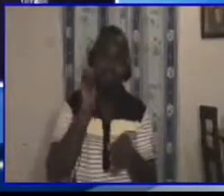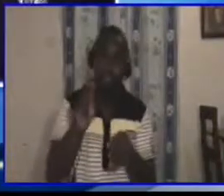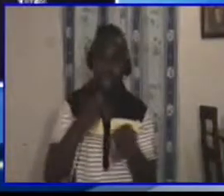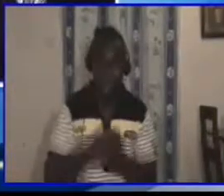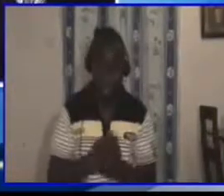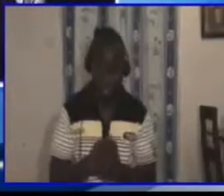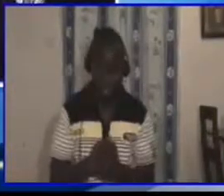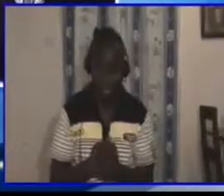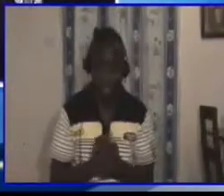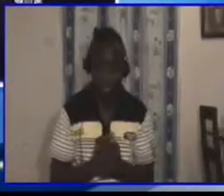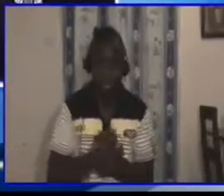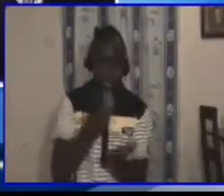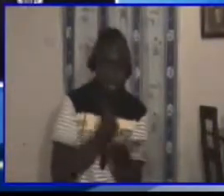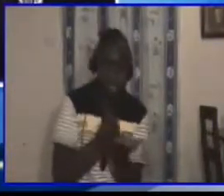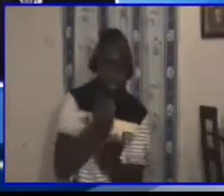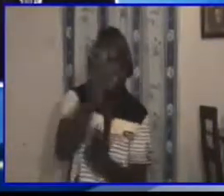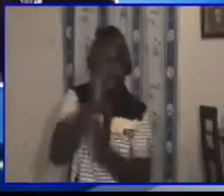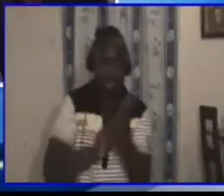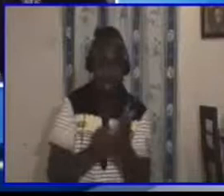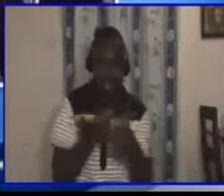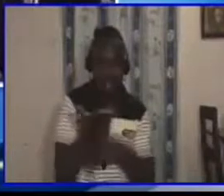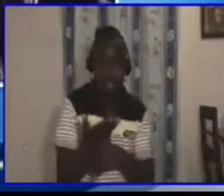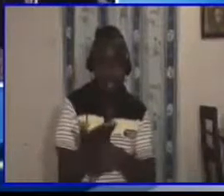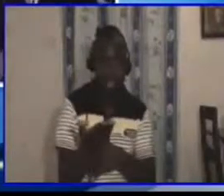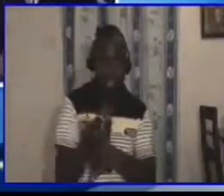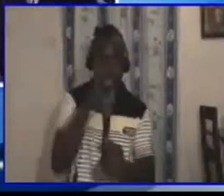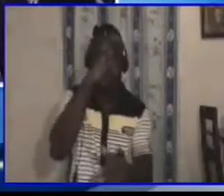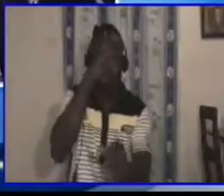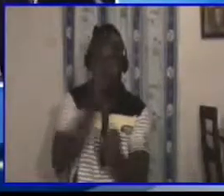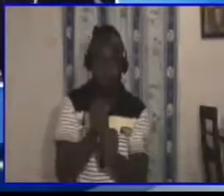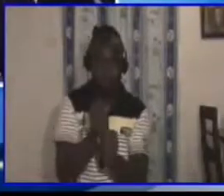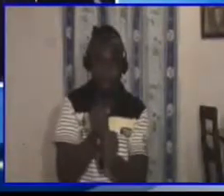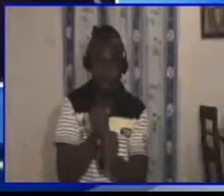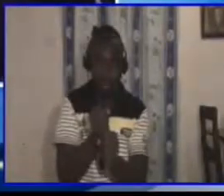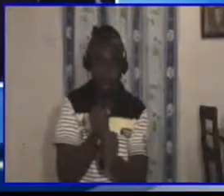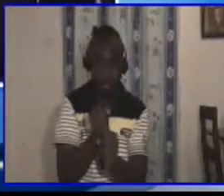molte dottrine bibliche sono state predicate